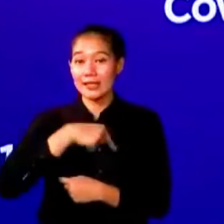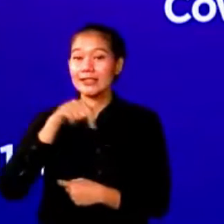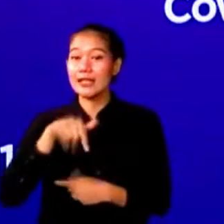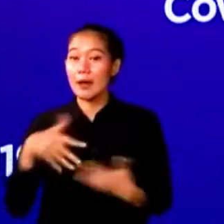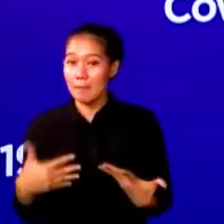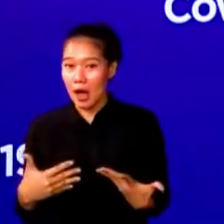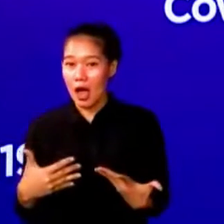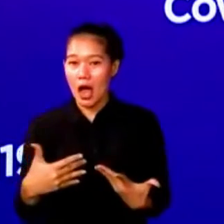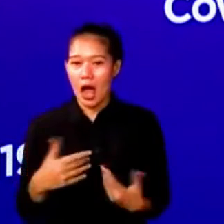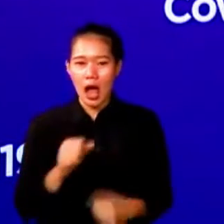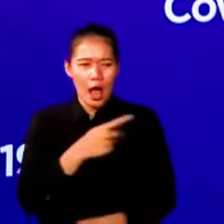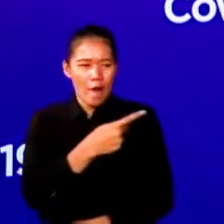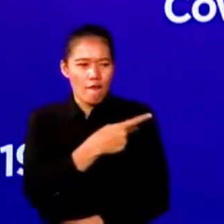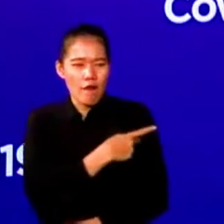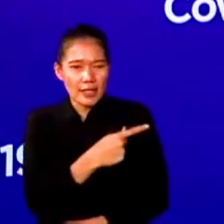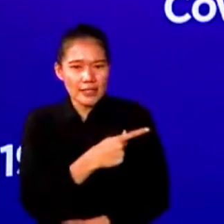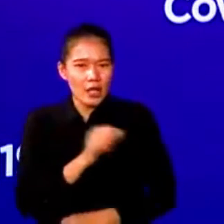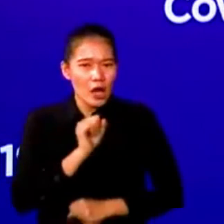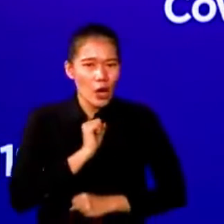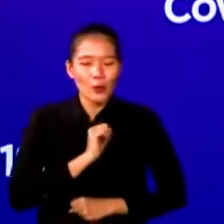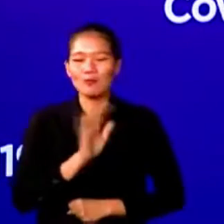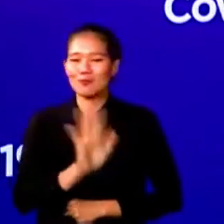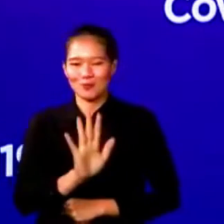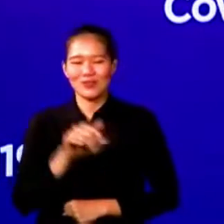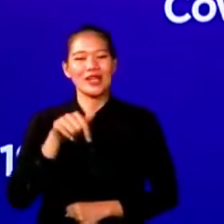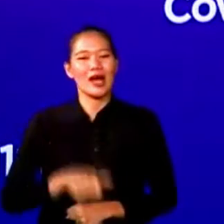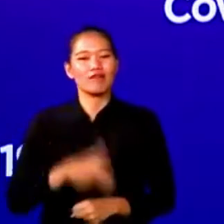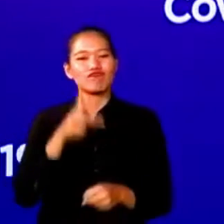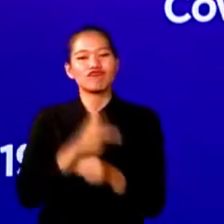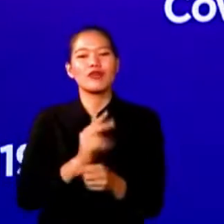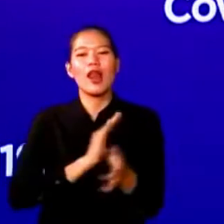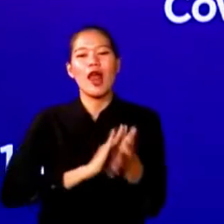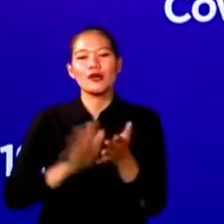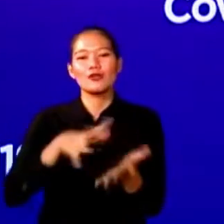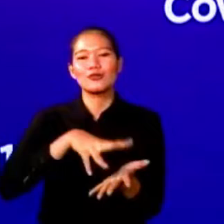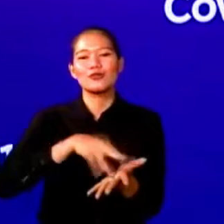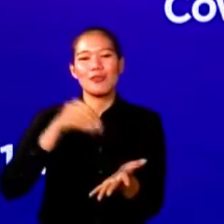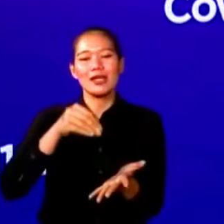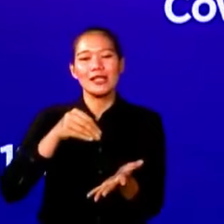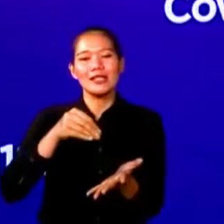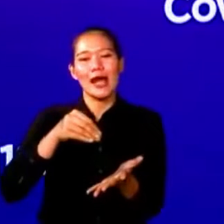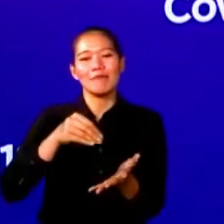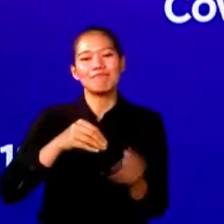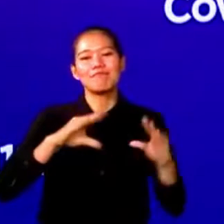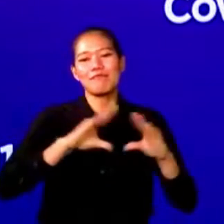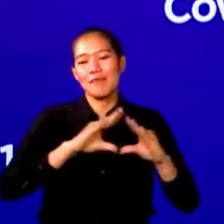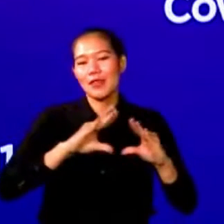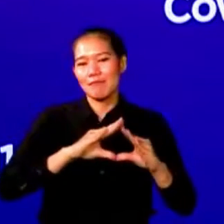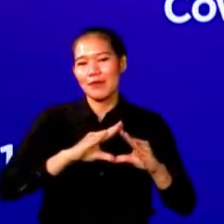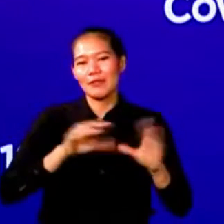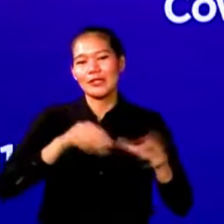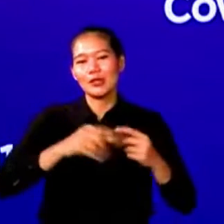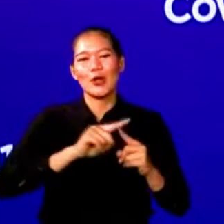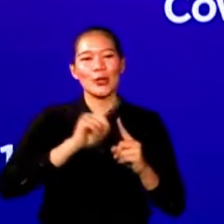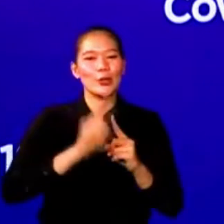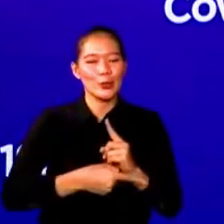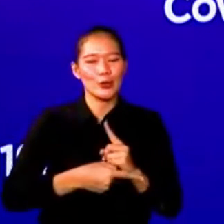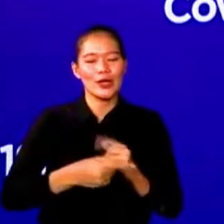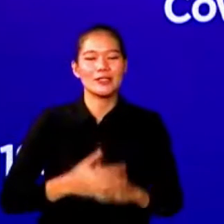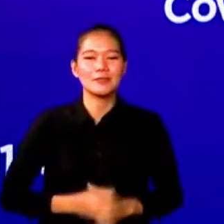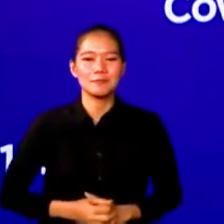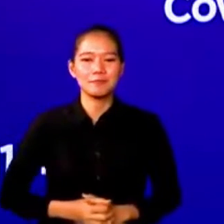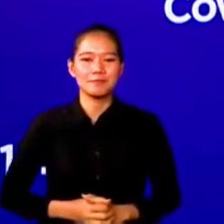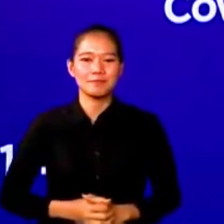jangan ragu vaksin yang disiarkan secara langsung dari Media center satuan tugas penanganan konflik 19